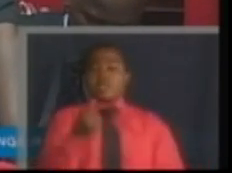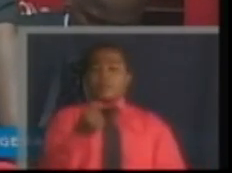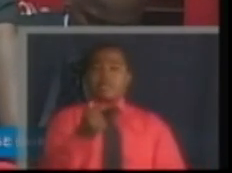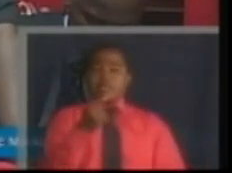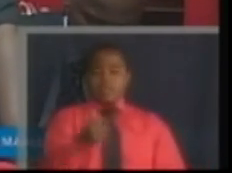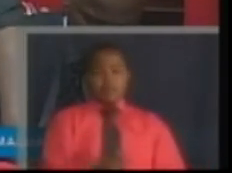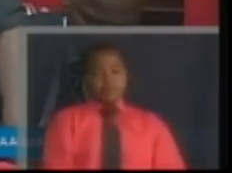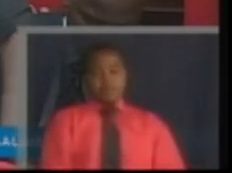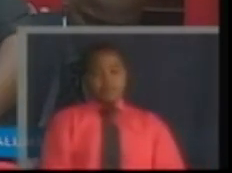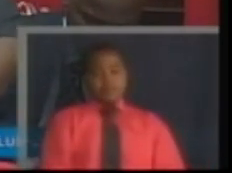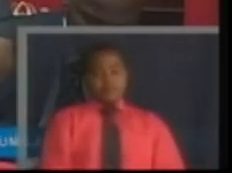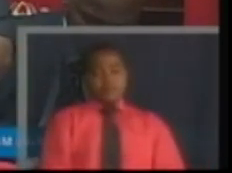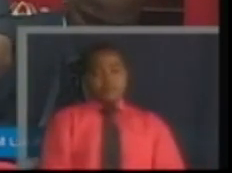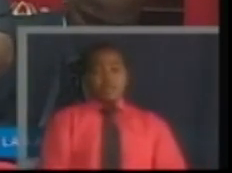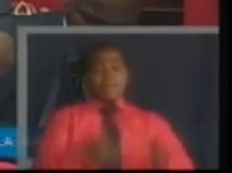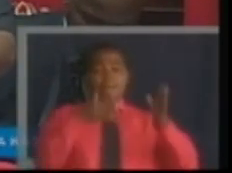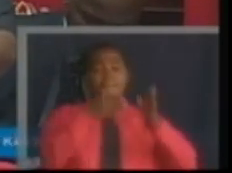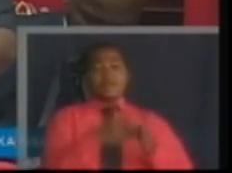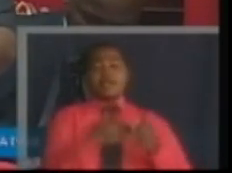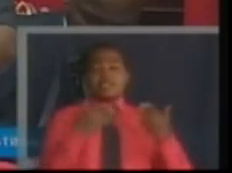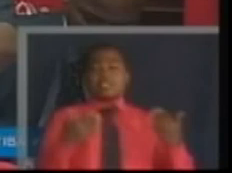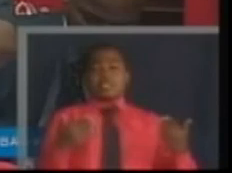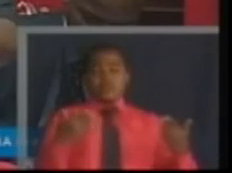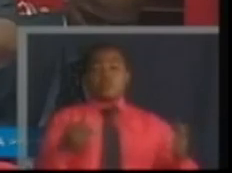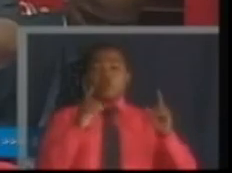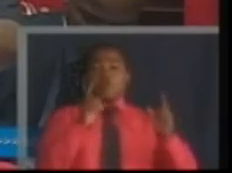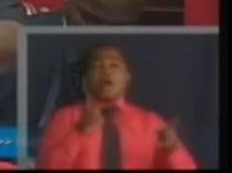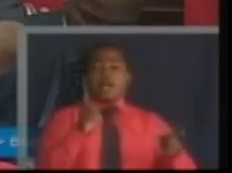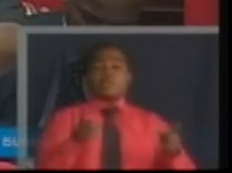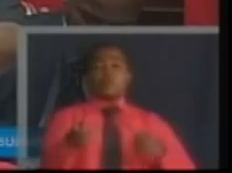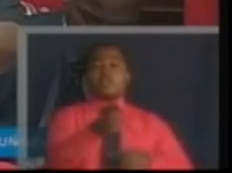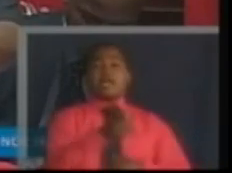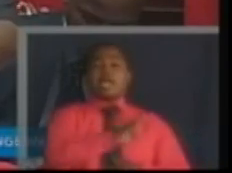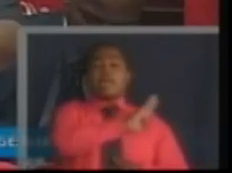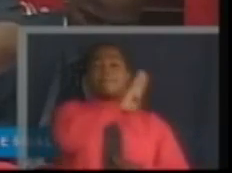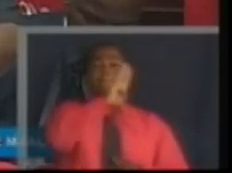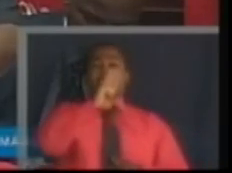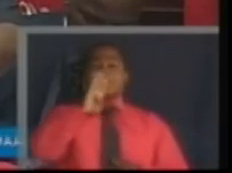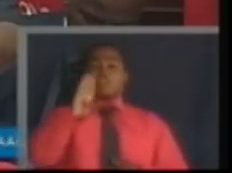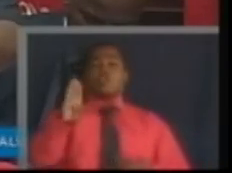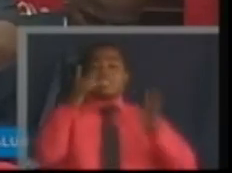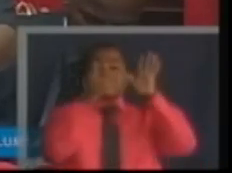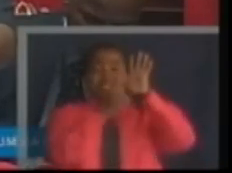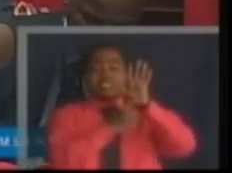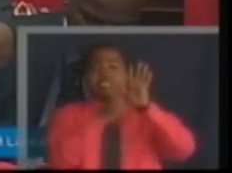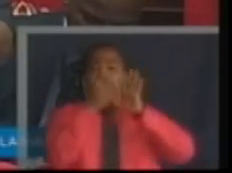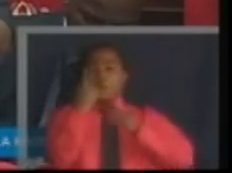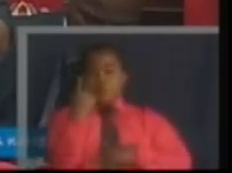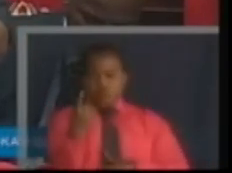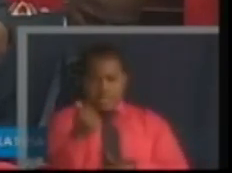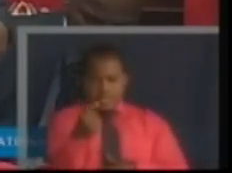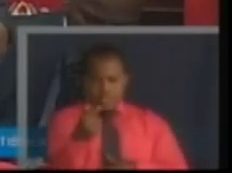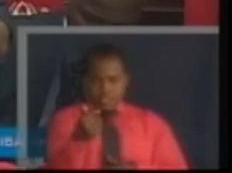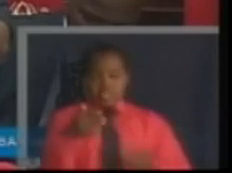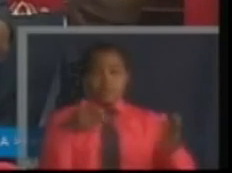Hapa napozungumza mheshimiwa mwenyekiti, walimu wanadai bilioni 61 na